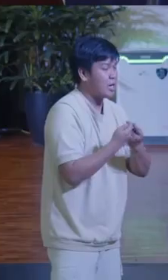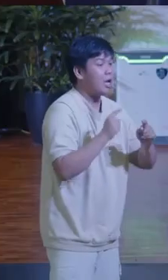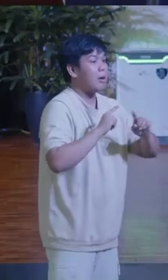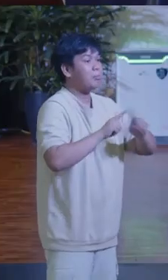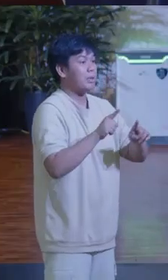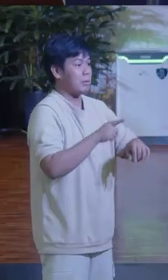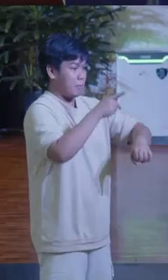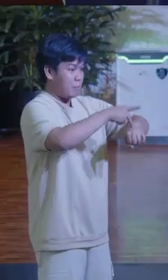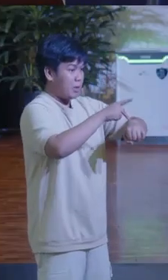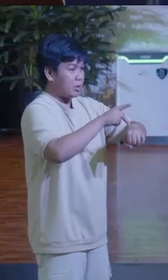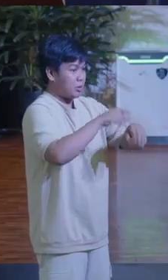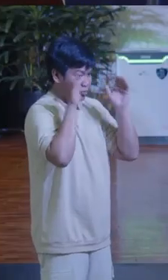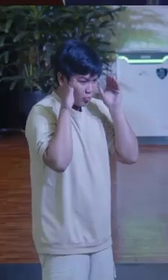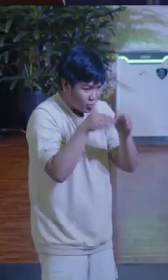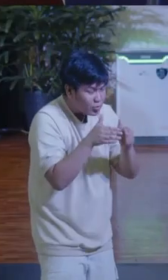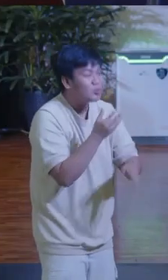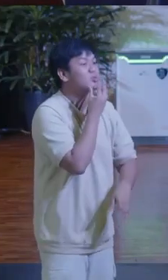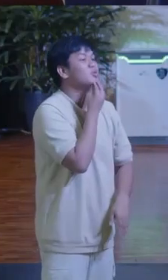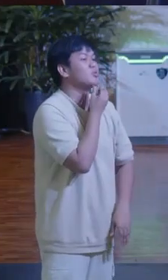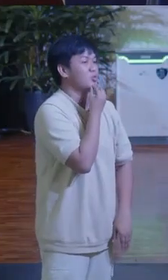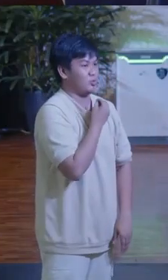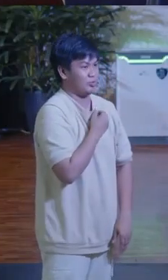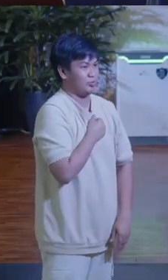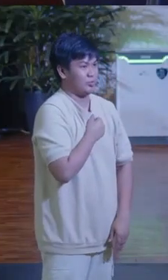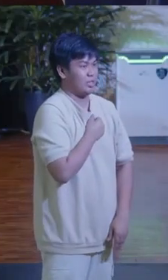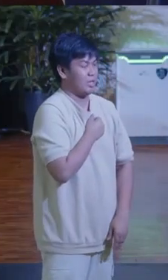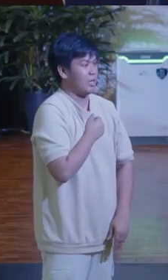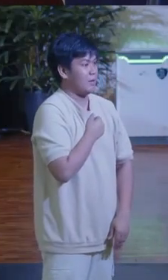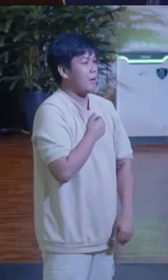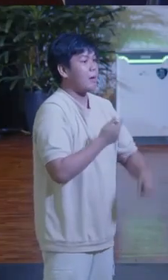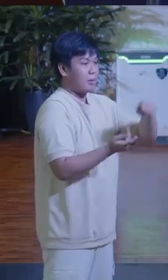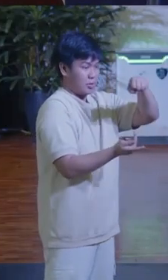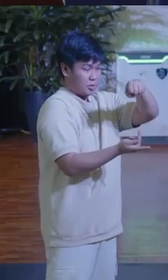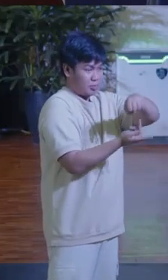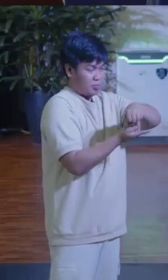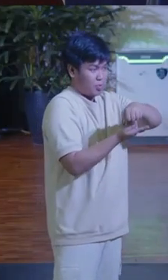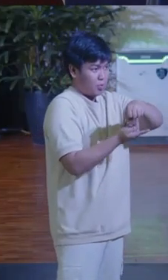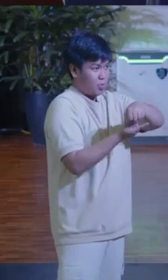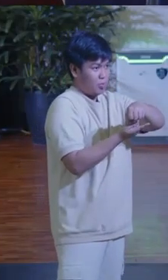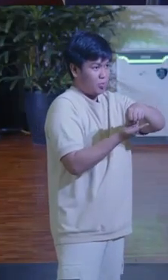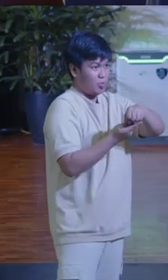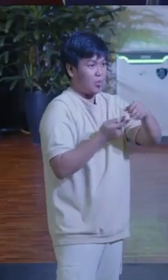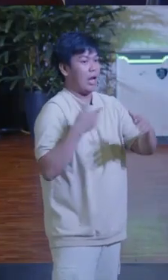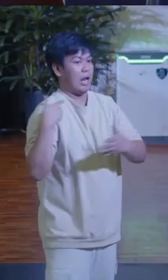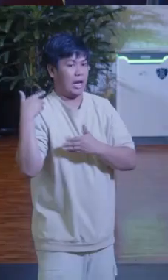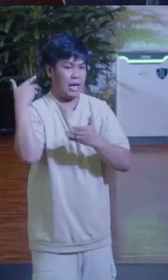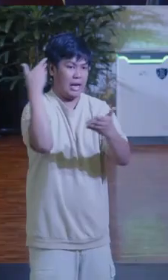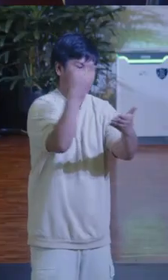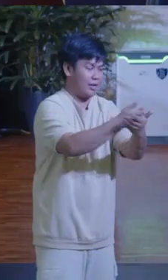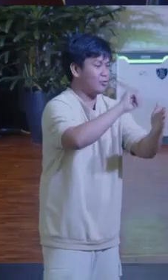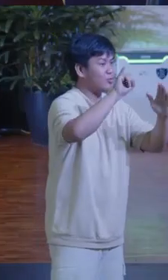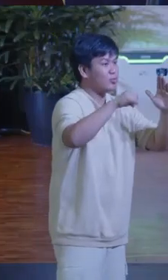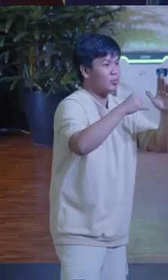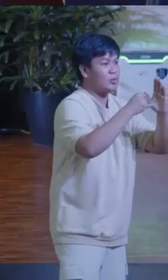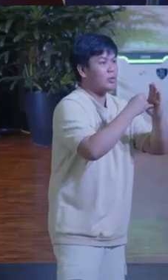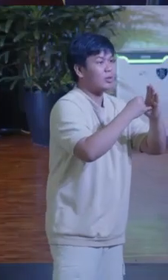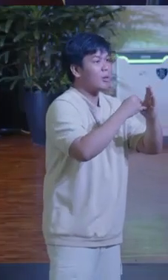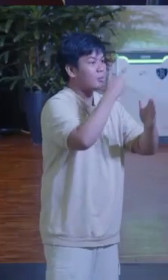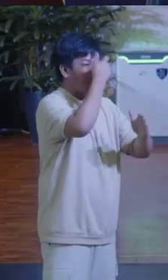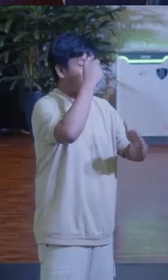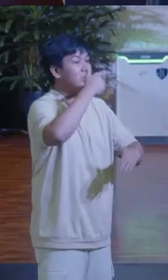kaya sila dumalaw sa Jerusalem sapagkat maghahatid sila ng tulong na mula sa